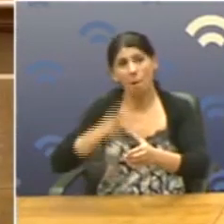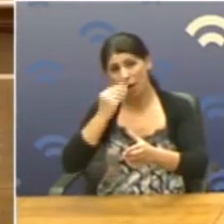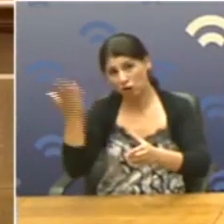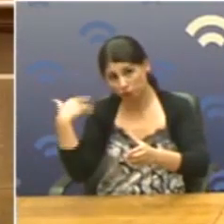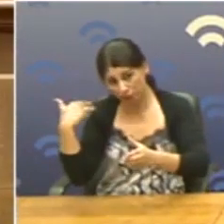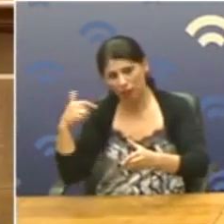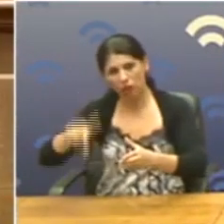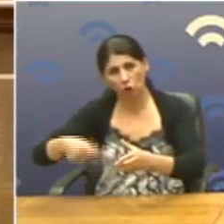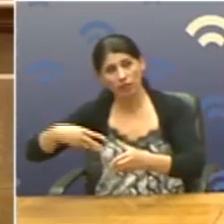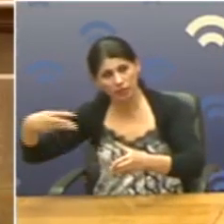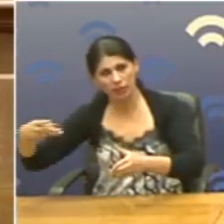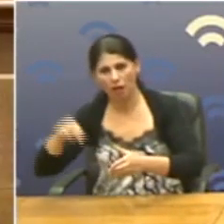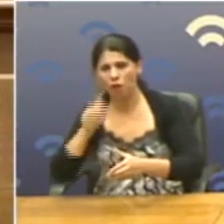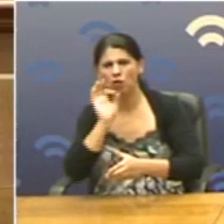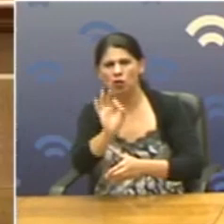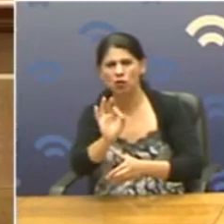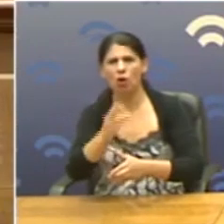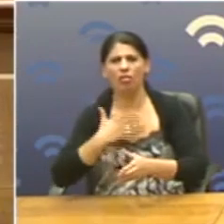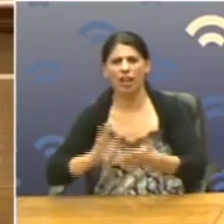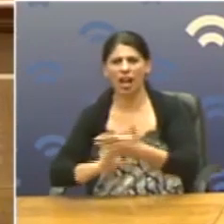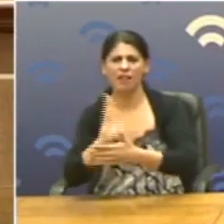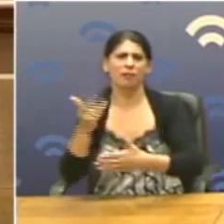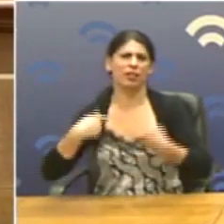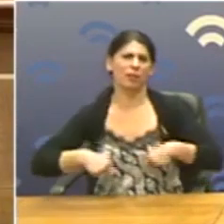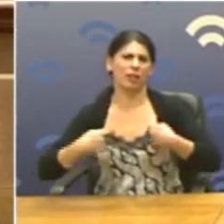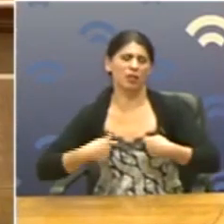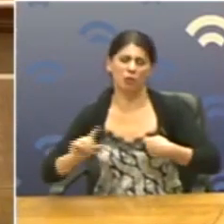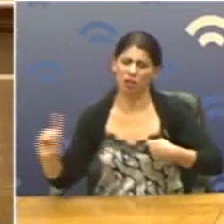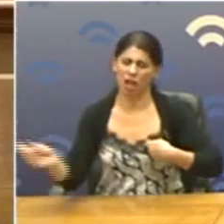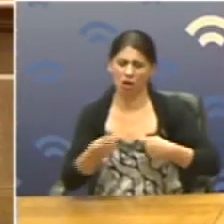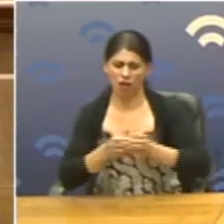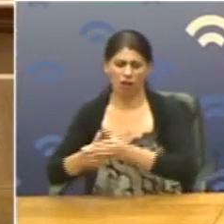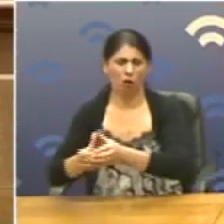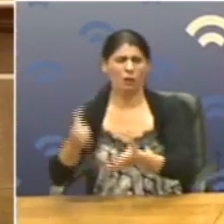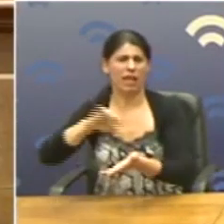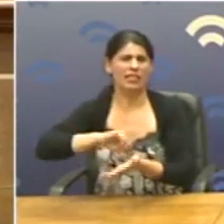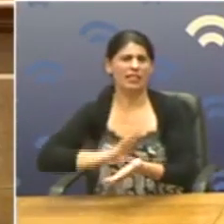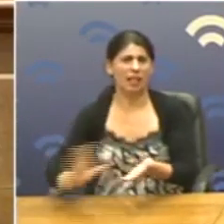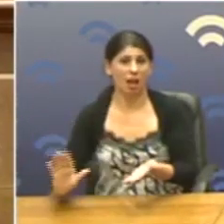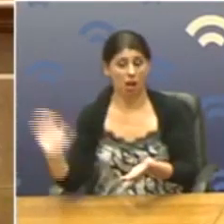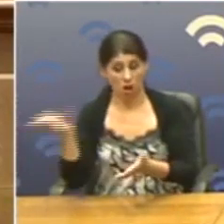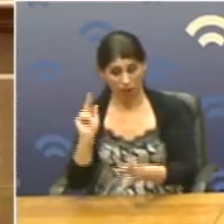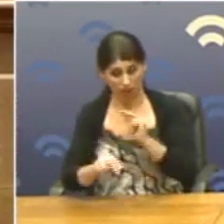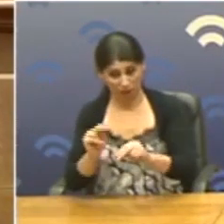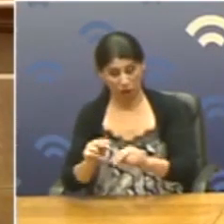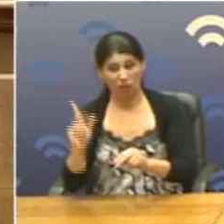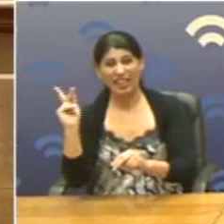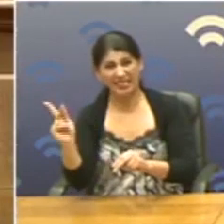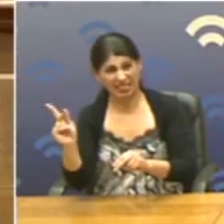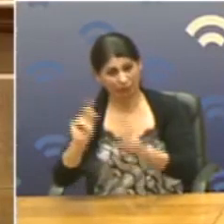αυτός ο στόχος είναι κοινός για όλα τα αστικά κόμματα και όταν ψηφιζόταν ο νόμος του Κλεισθένη και